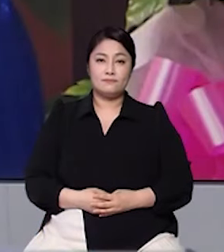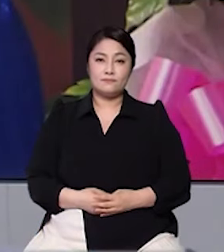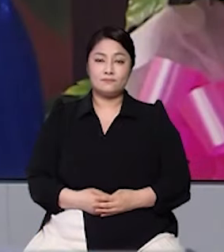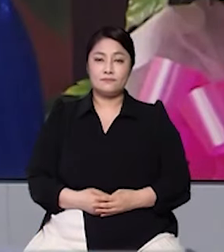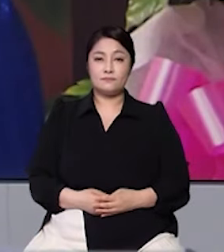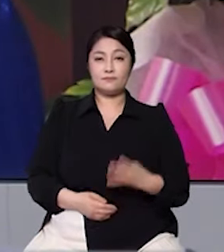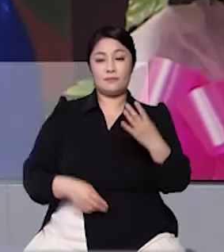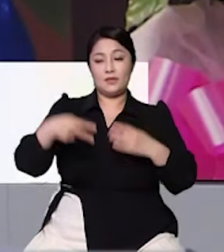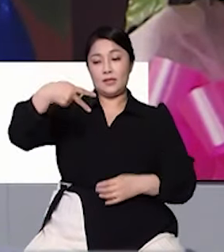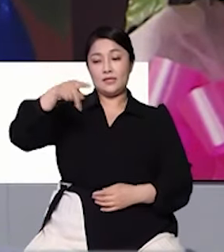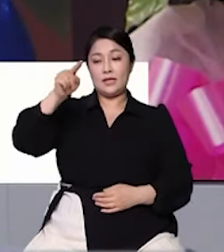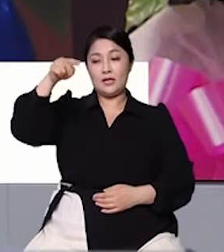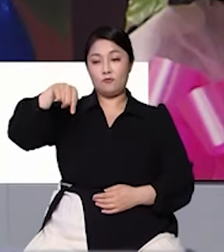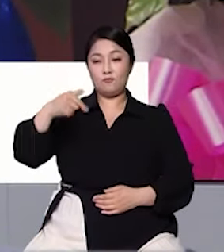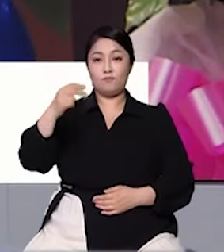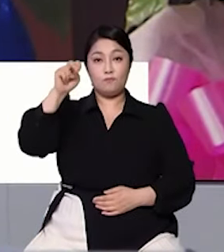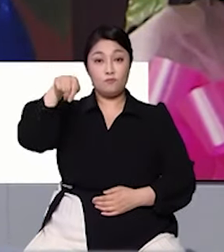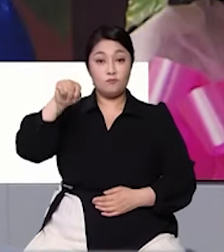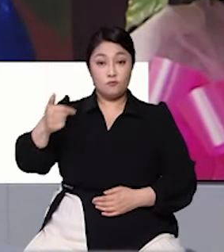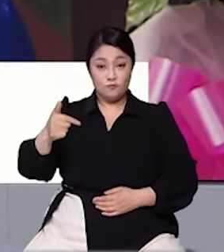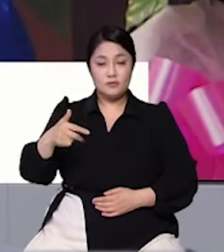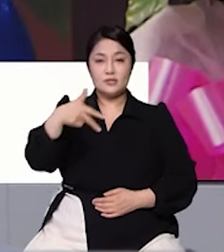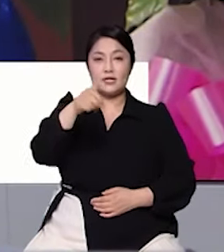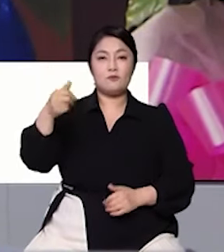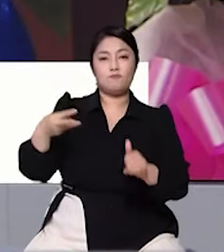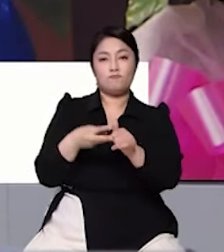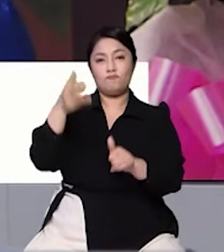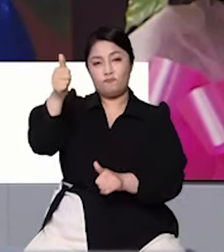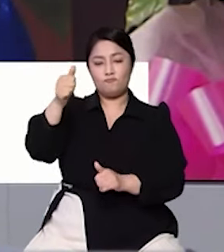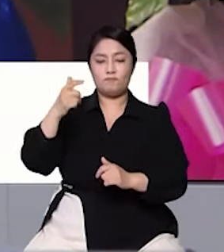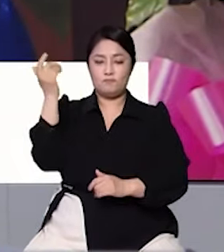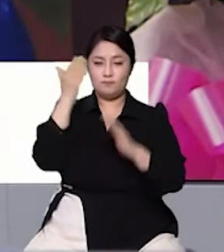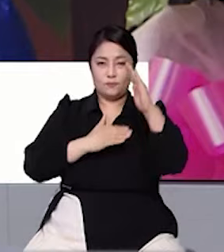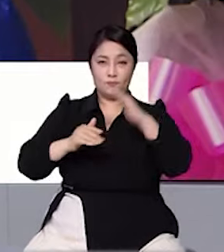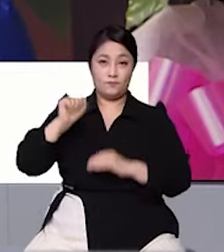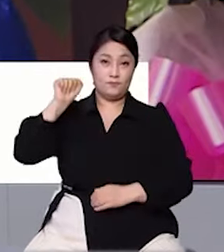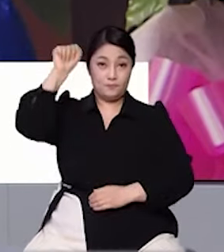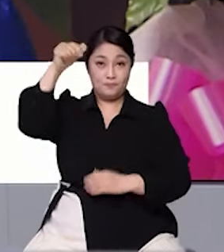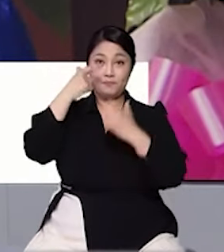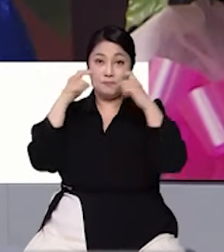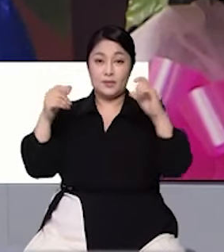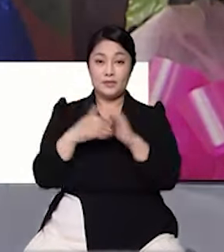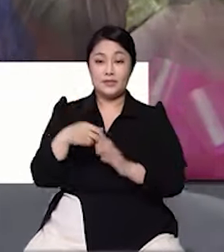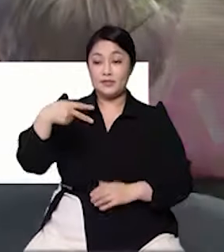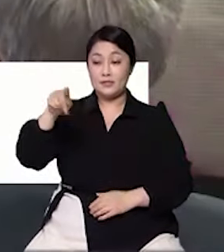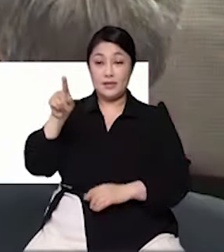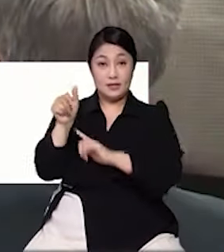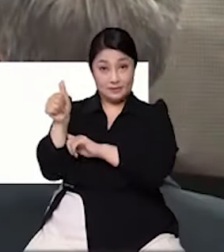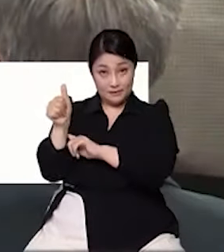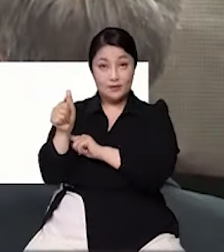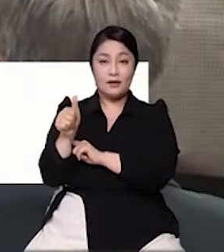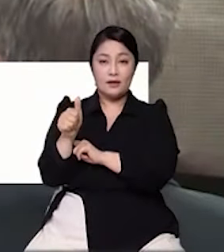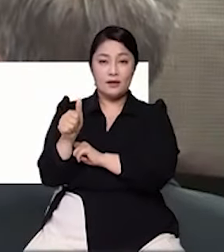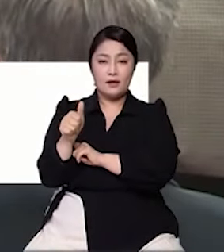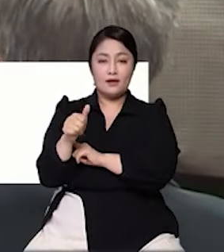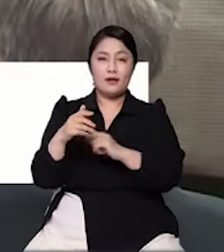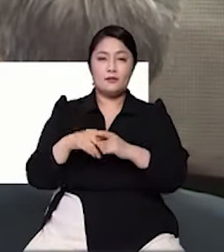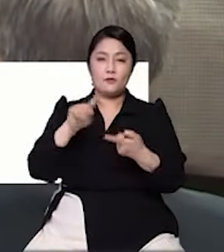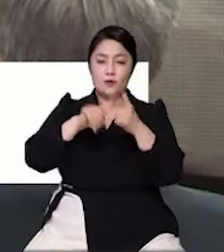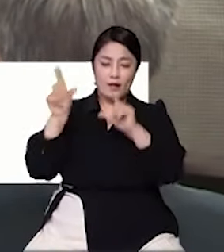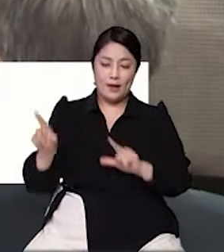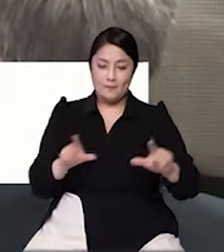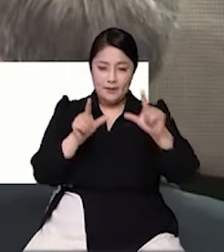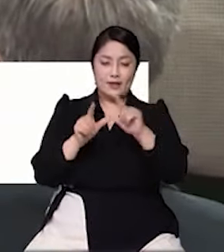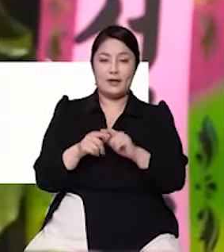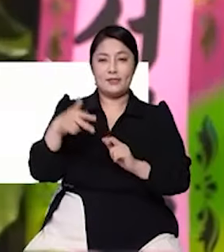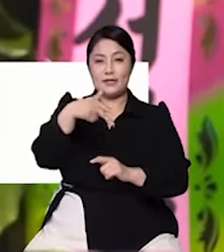사술 원전 전라남도 의원 2 장흥군 수 출마를 공식 선언했습니다 4 예비후보는 한꺼번에 행복한 잔 응 을